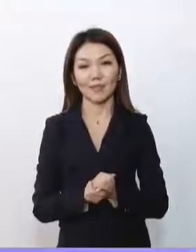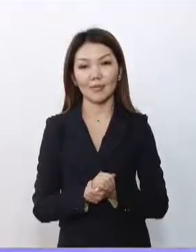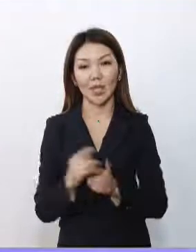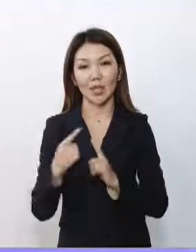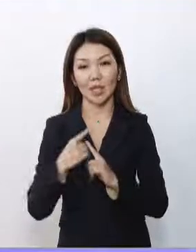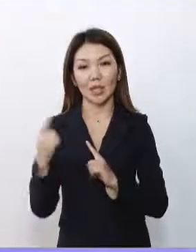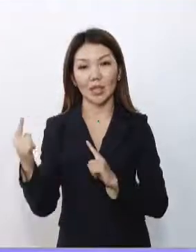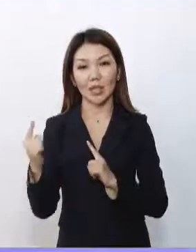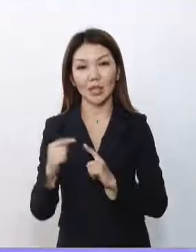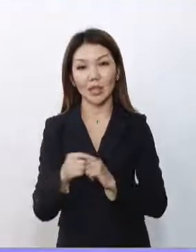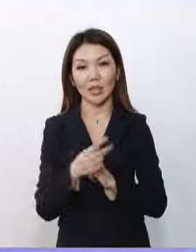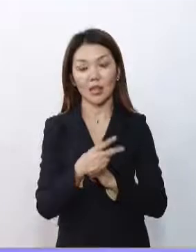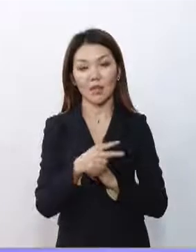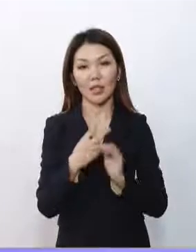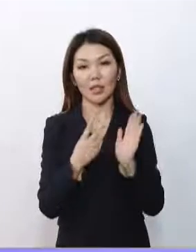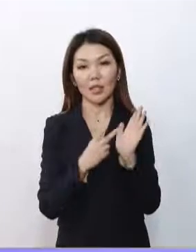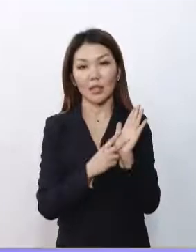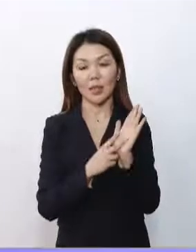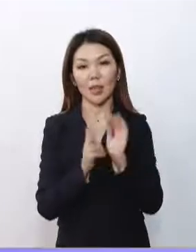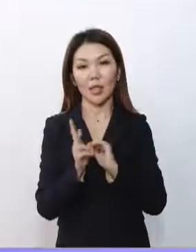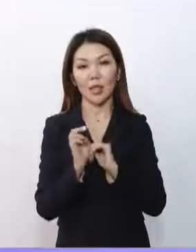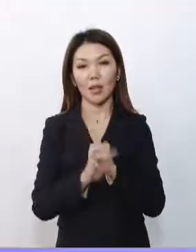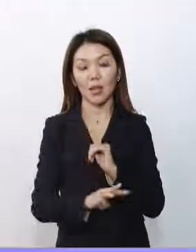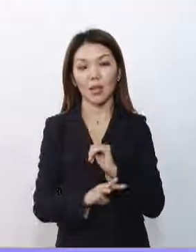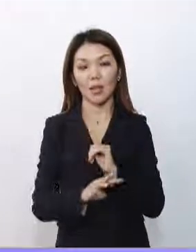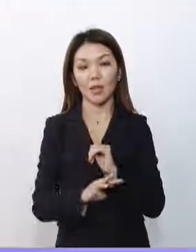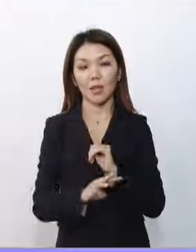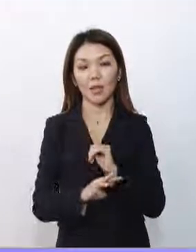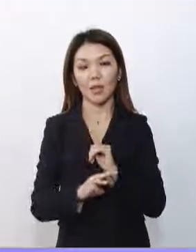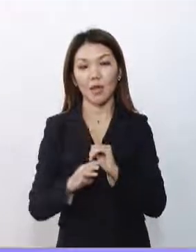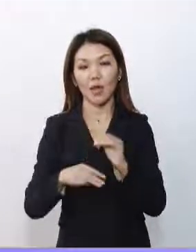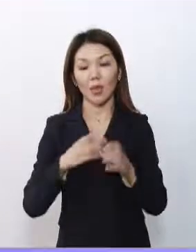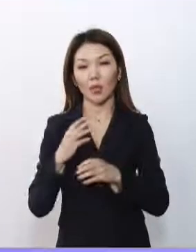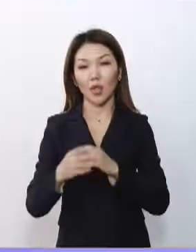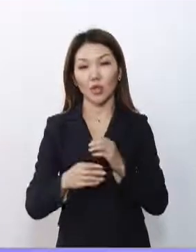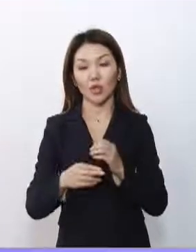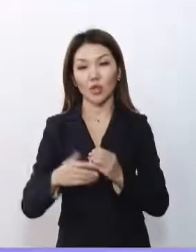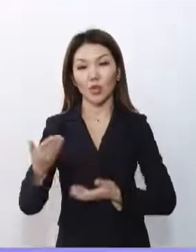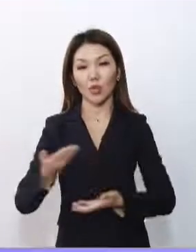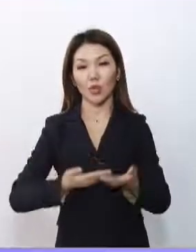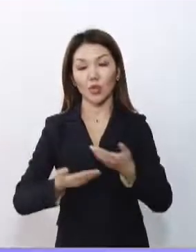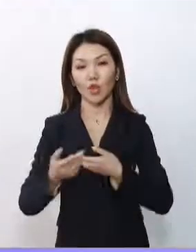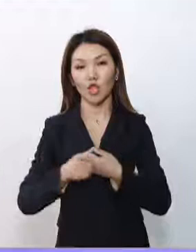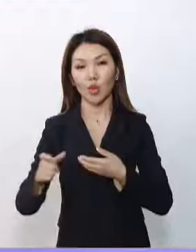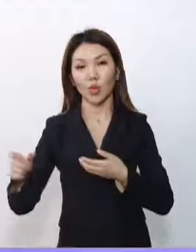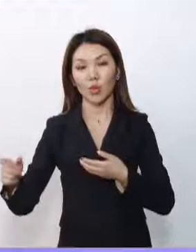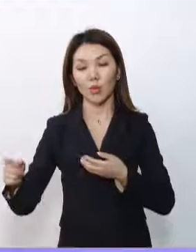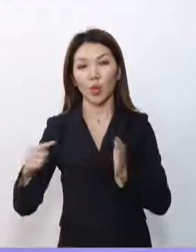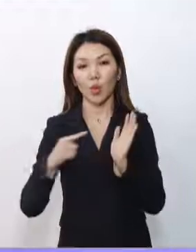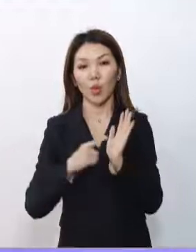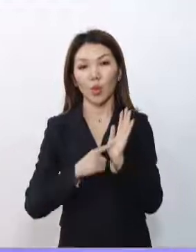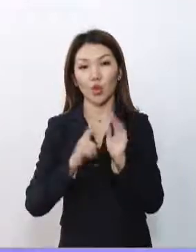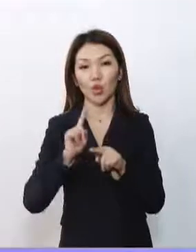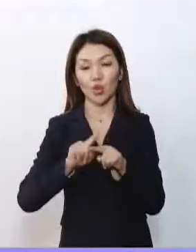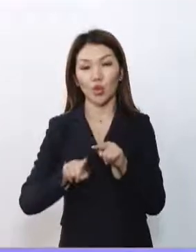расстояние 27 километров между пешеходами умножить